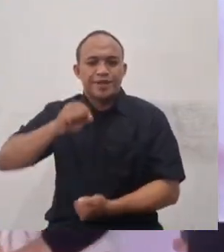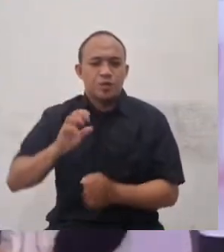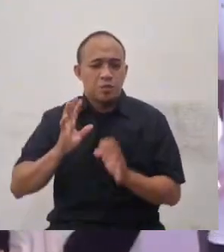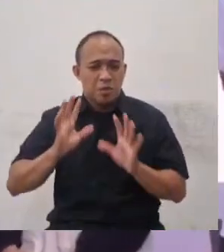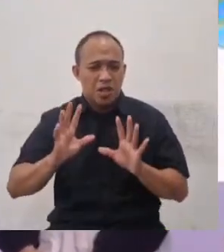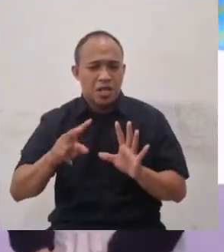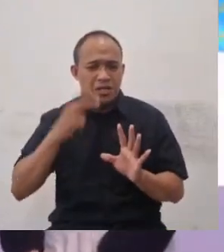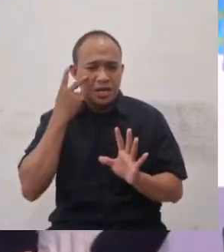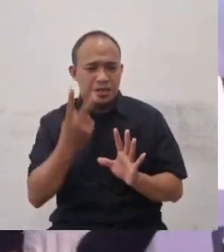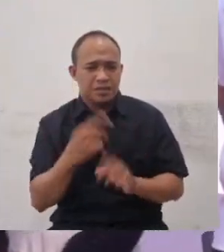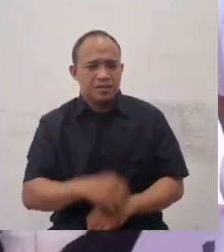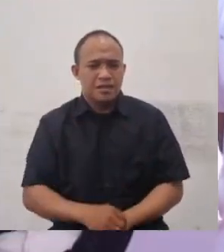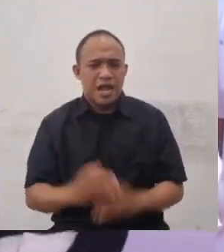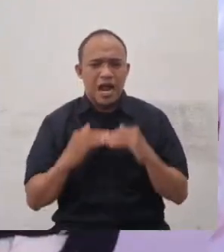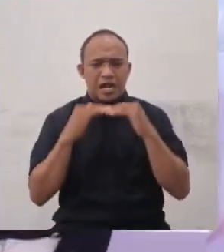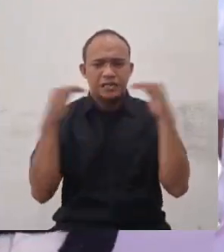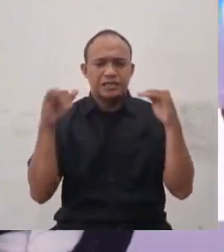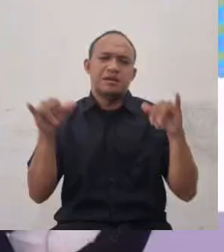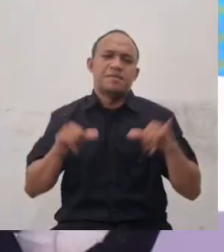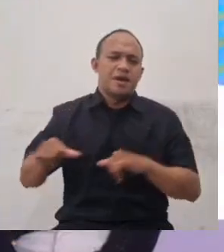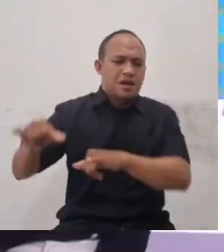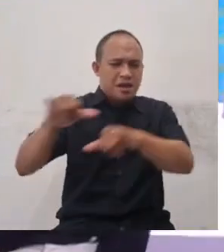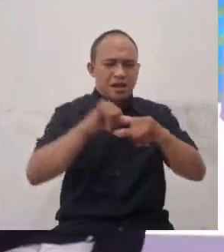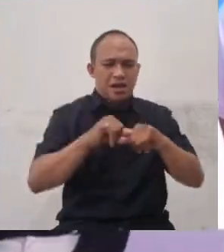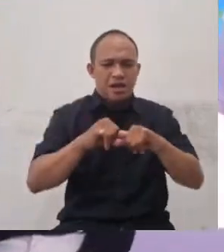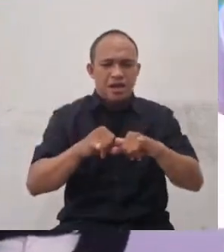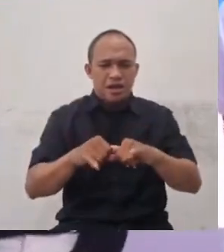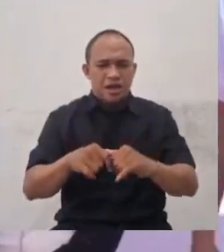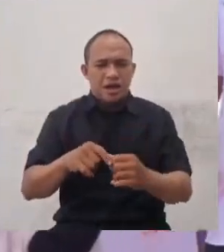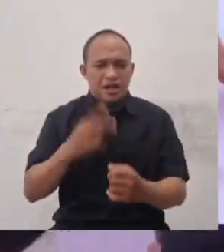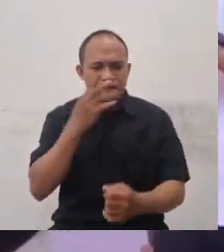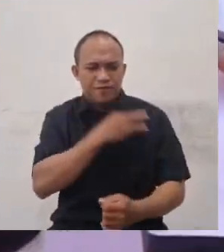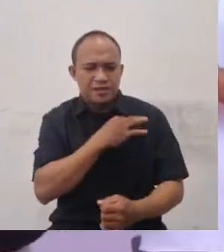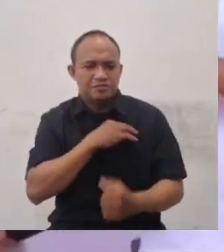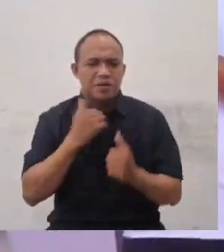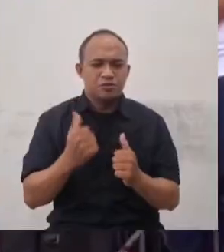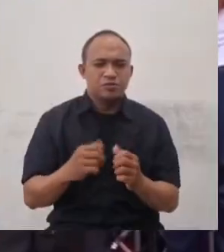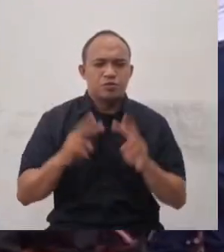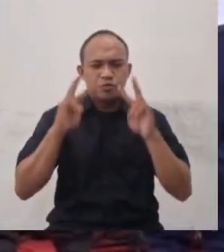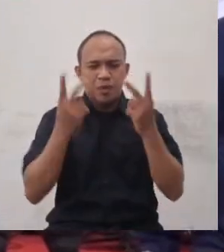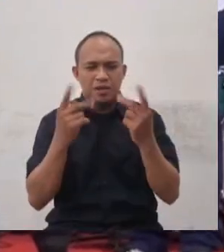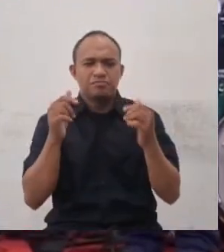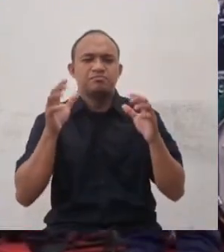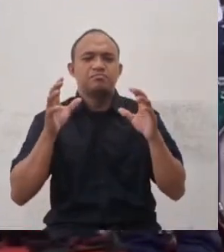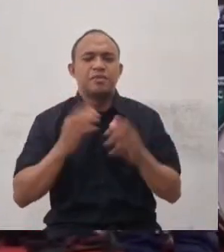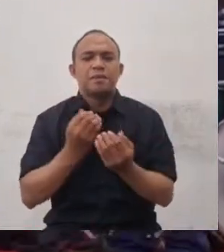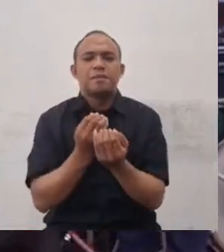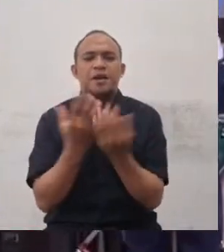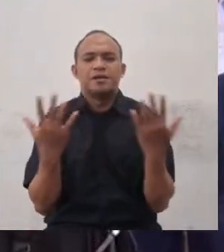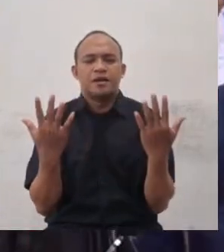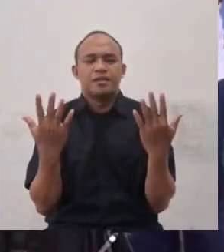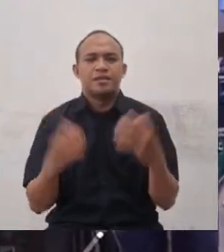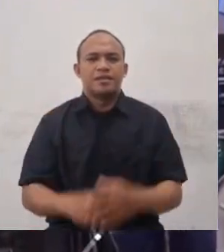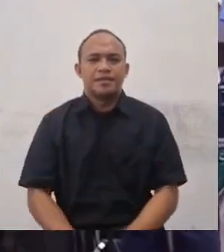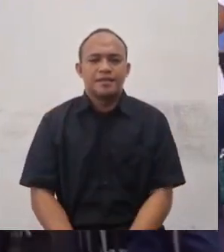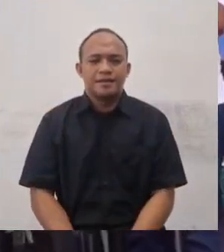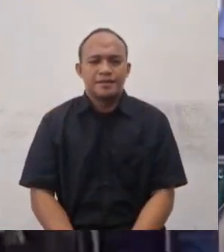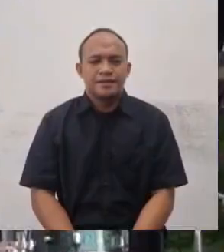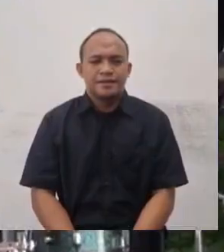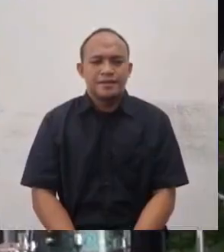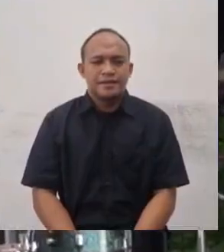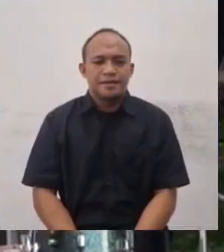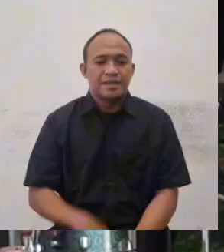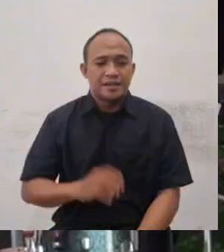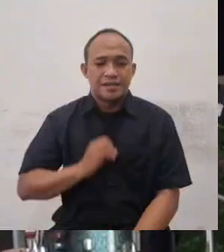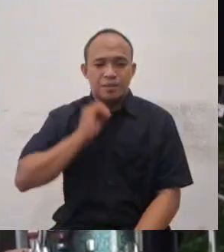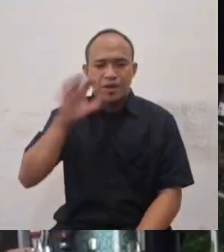prinsip keadilan. PJ Gubernur Rudi berharap pelaksanaan aksi bersih pantai bisa mengubah sikap dan pola pikir masyarakat untuk